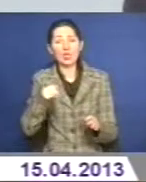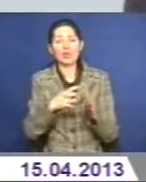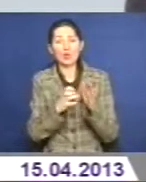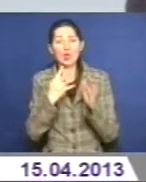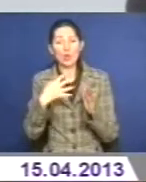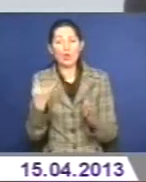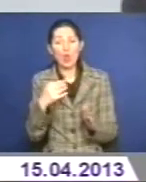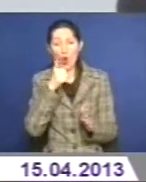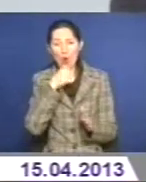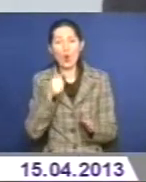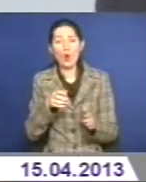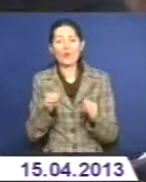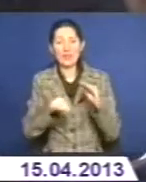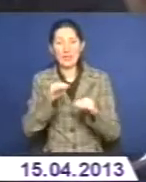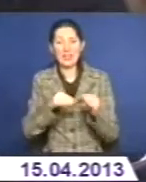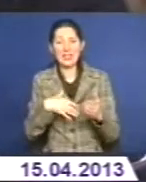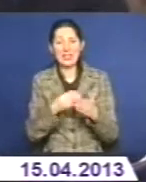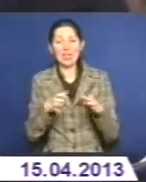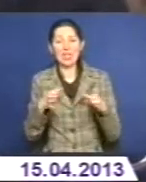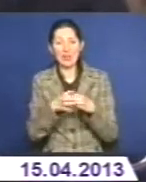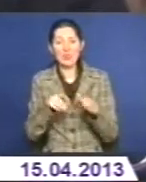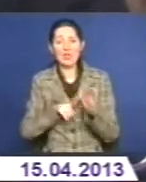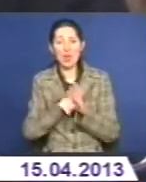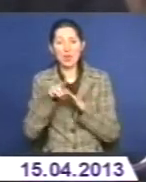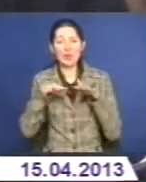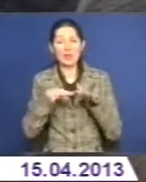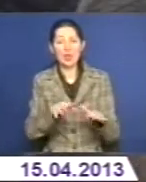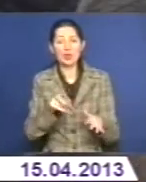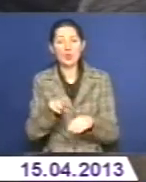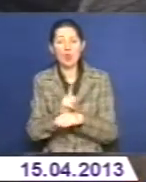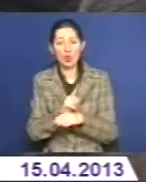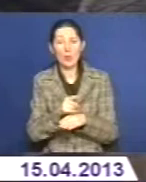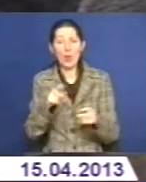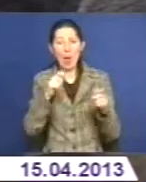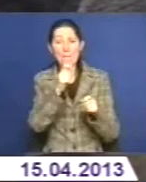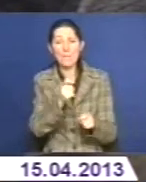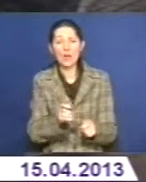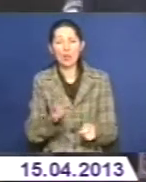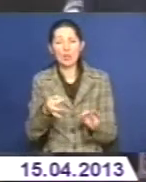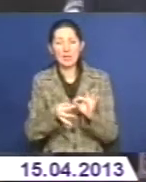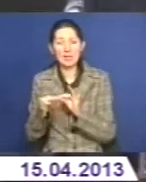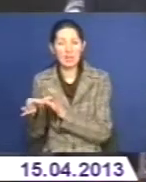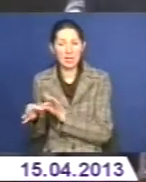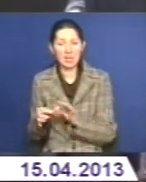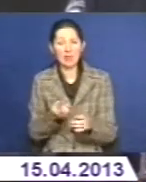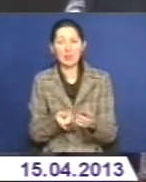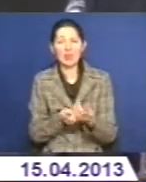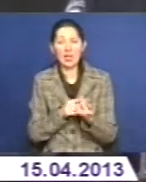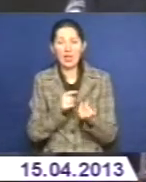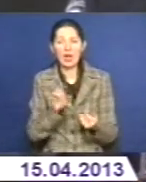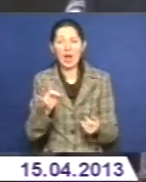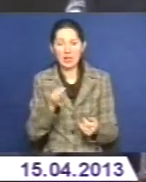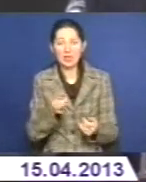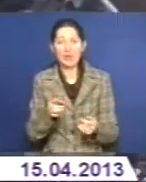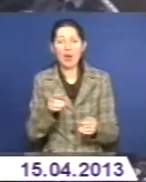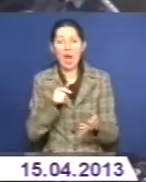почав наступ на Тернопіль. Бої були складні. Декілька разів місто переходило із рук у руки. Німці чинили надзвичайно впертий